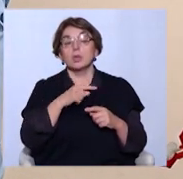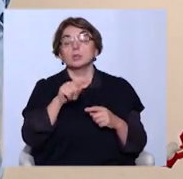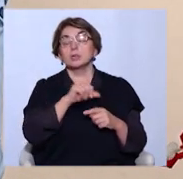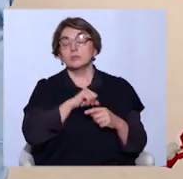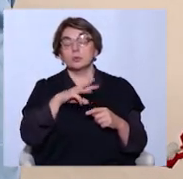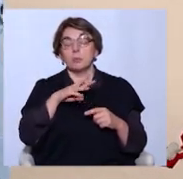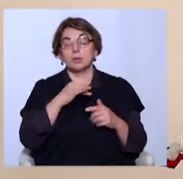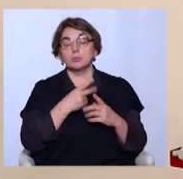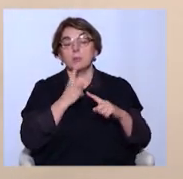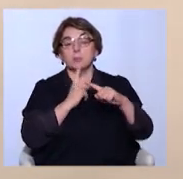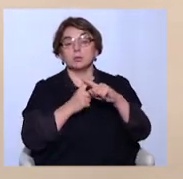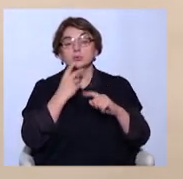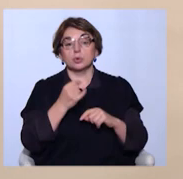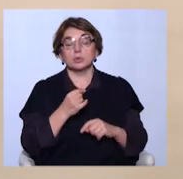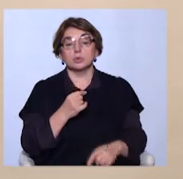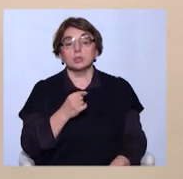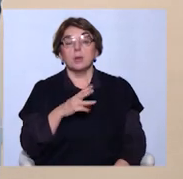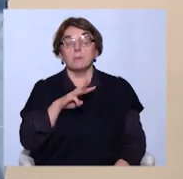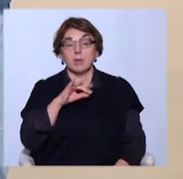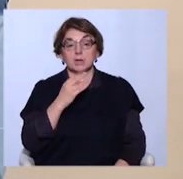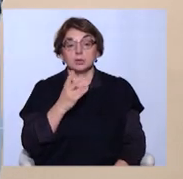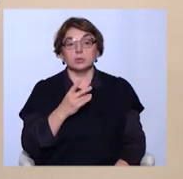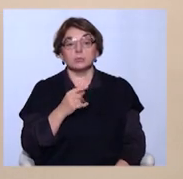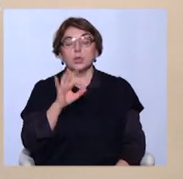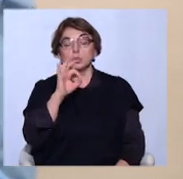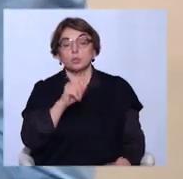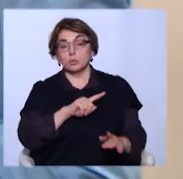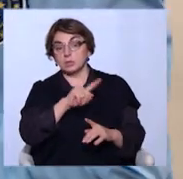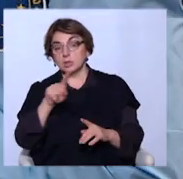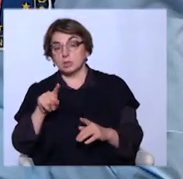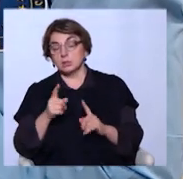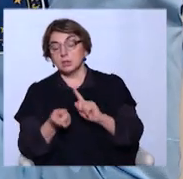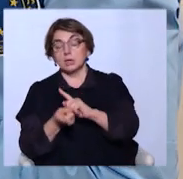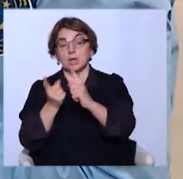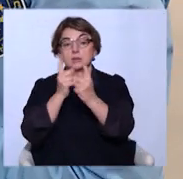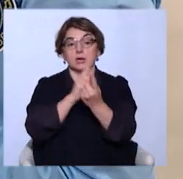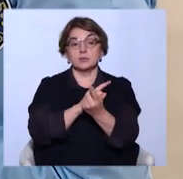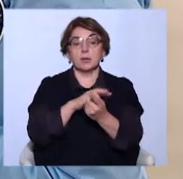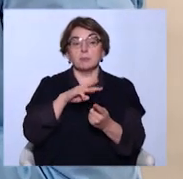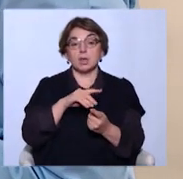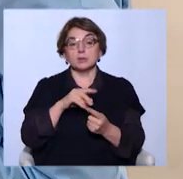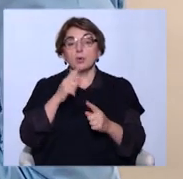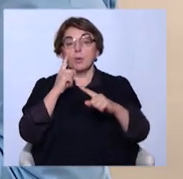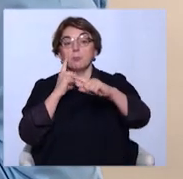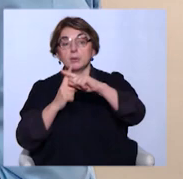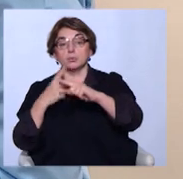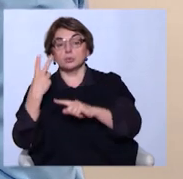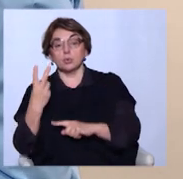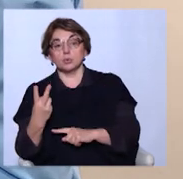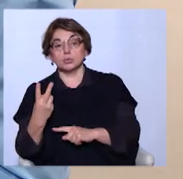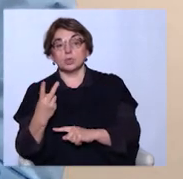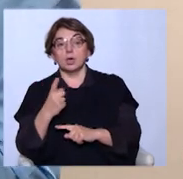არის პლუს 2. შეხედეთ, მაგნიუმი ნულიდან გადავიდა მაგნიუმ პლუს